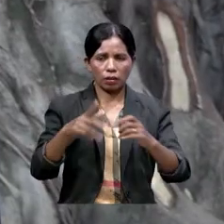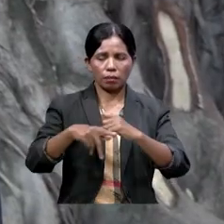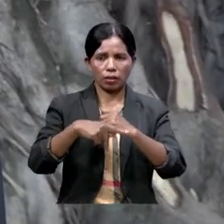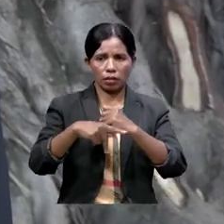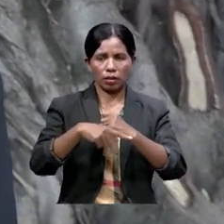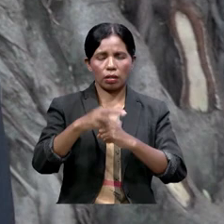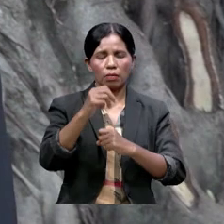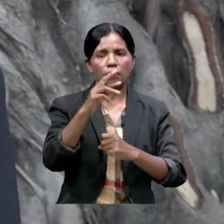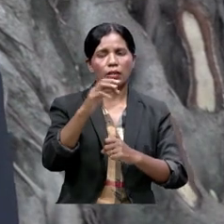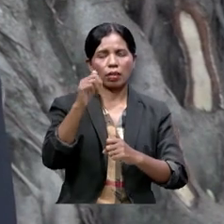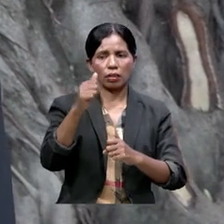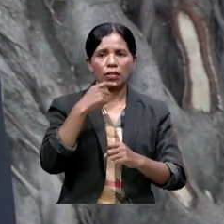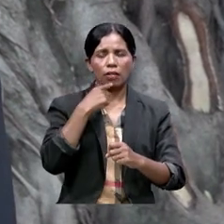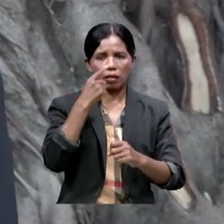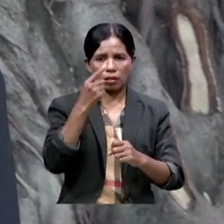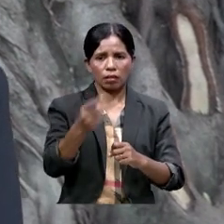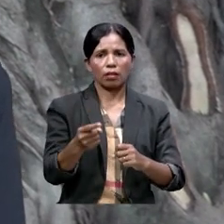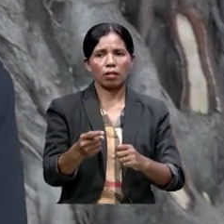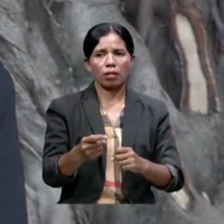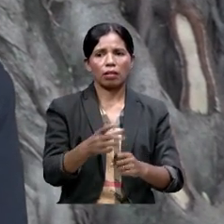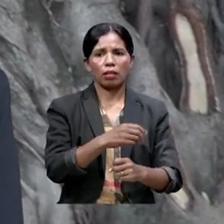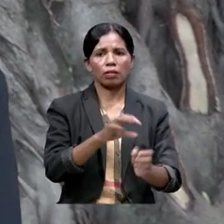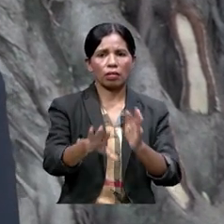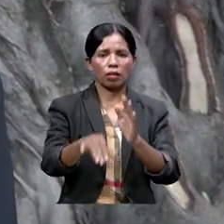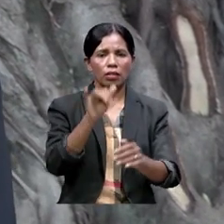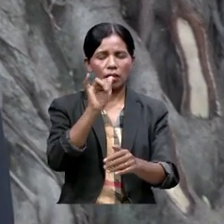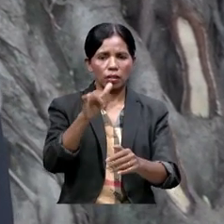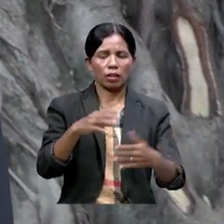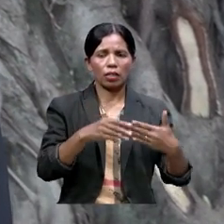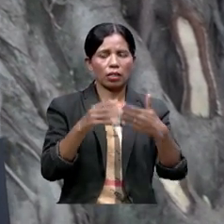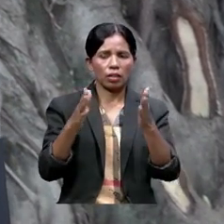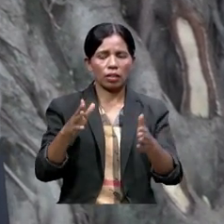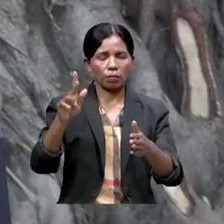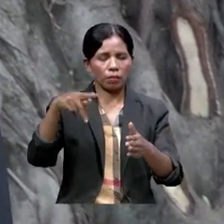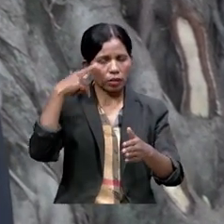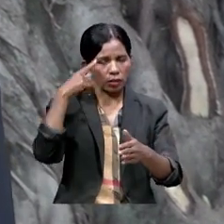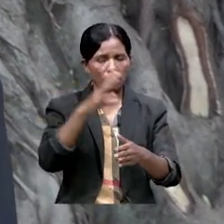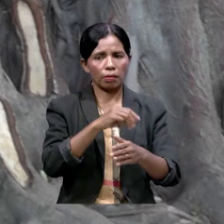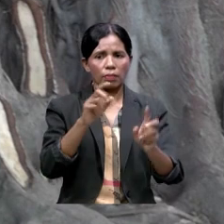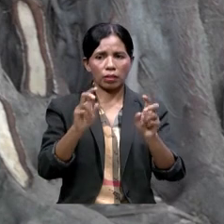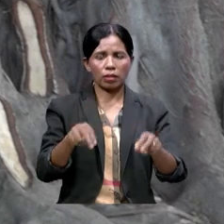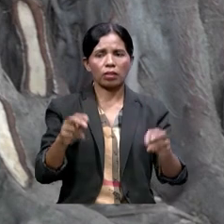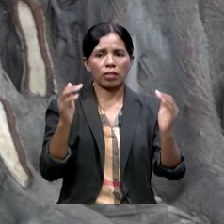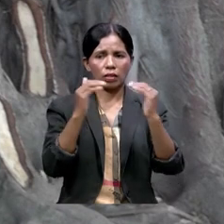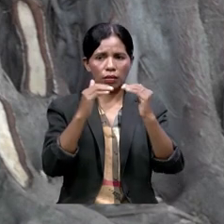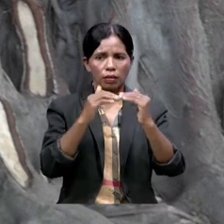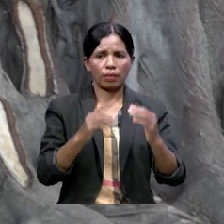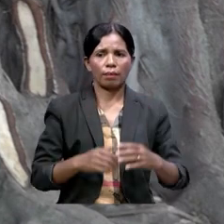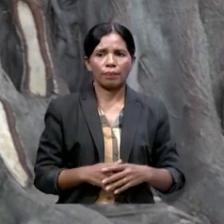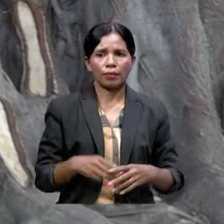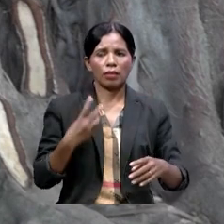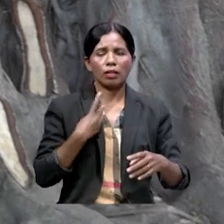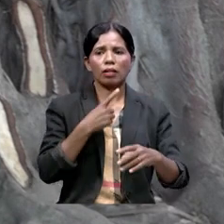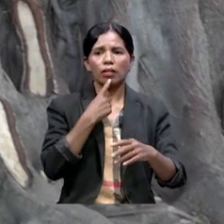Maria Angelina Lopez Sarmento hateten atu hetan konsensu lider politiku sira persija halo dialogo. Hau anuin ita tu